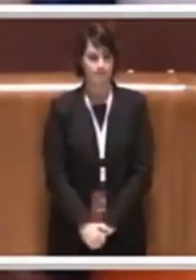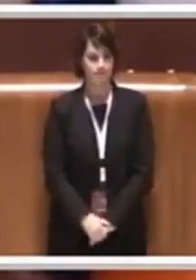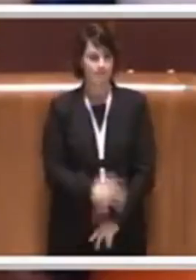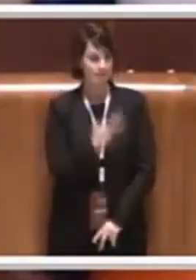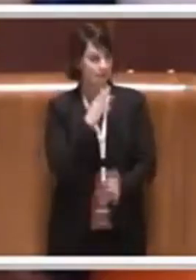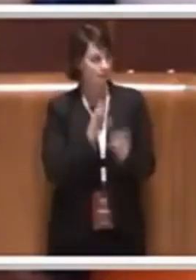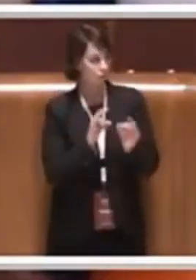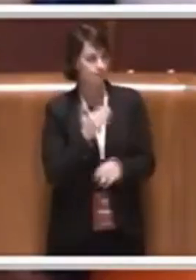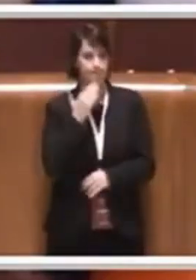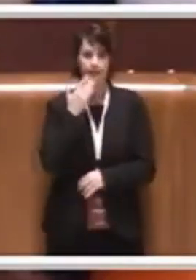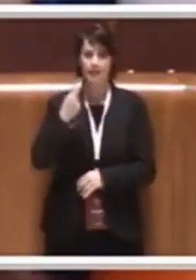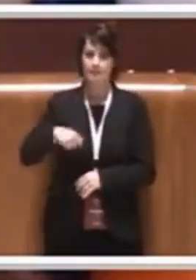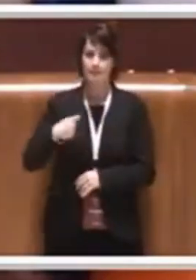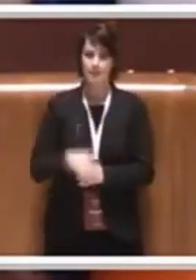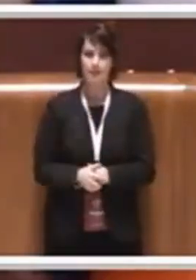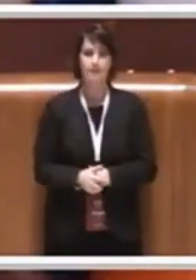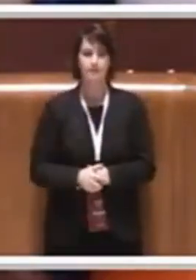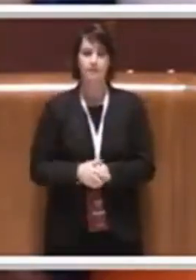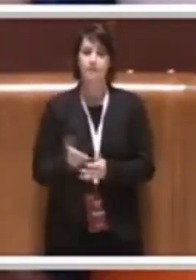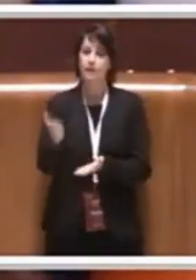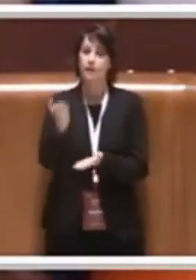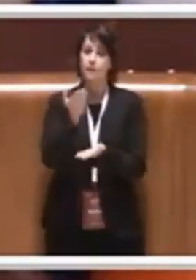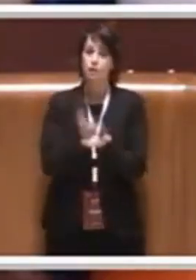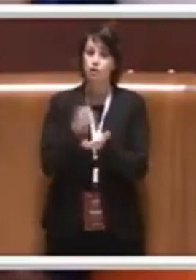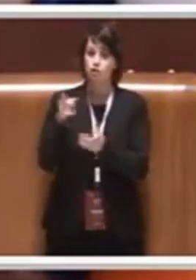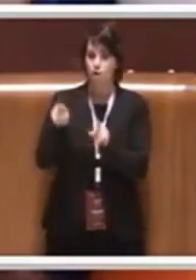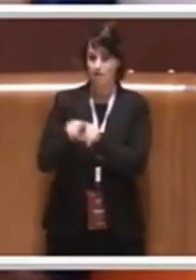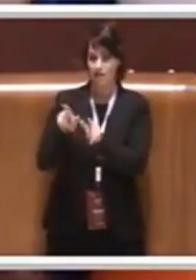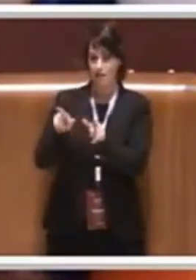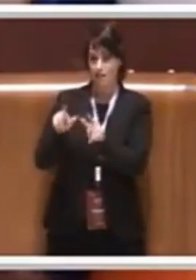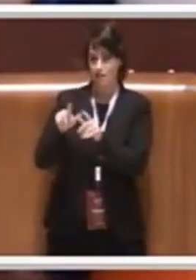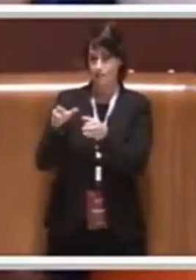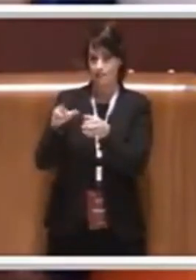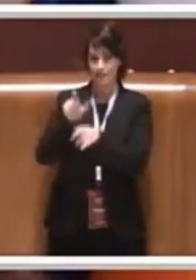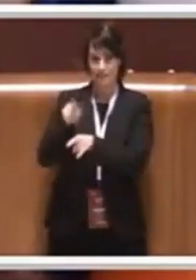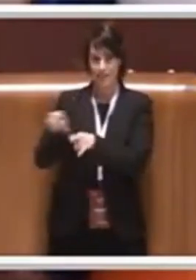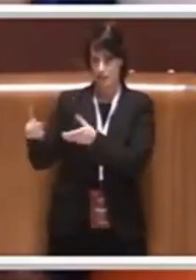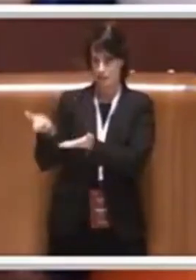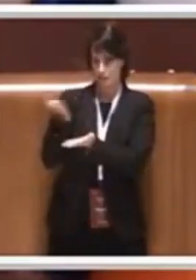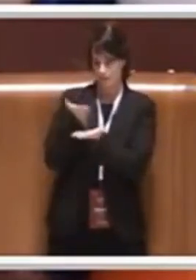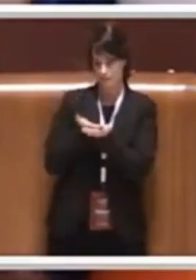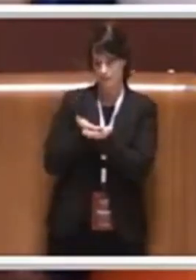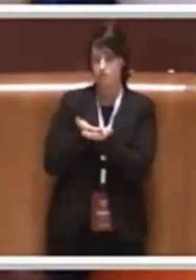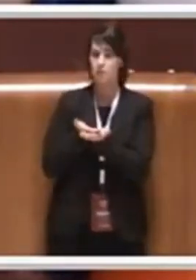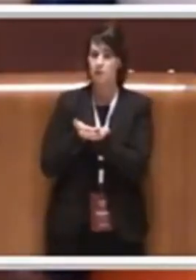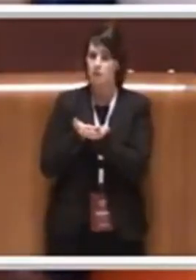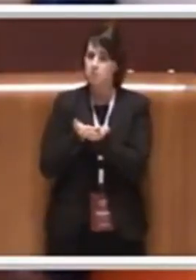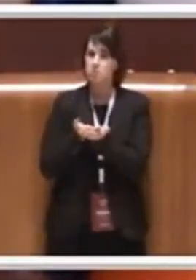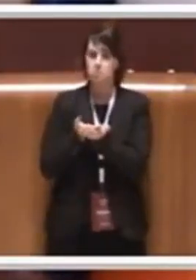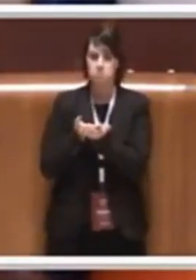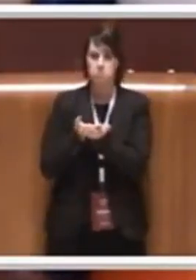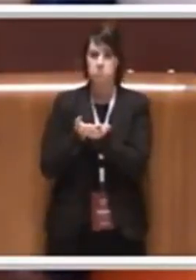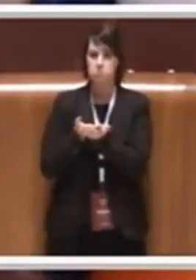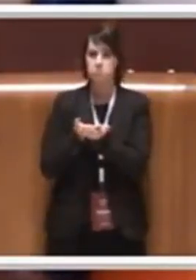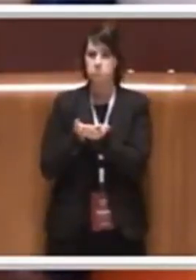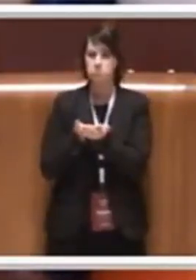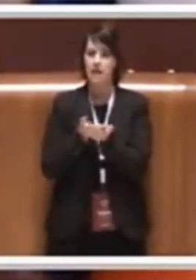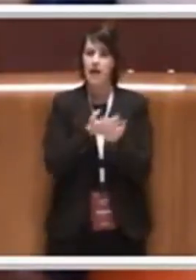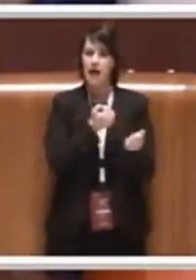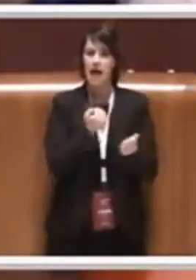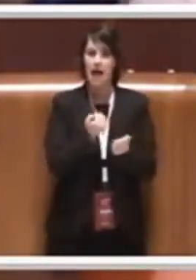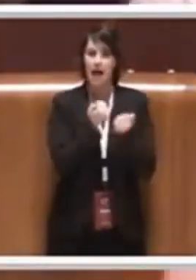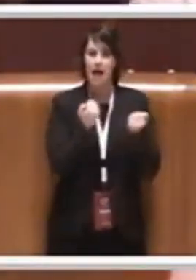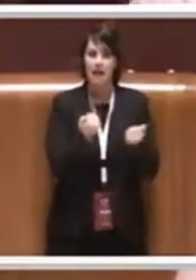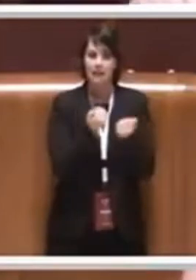Grazie Presidente. La mozione presentata da Fratelli d'Italia va nella stessa direzione delle attività che